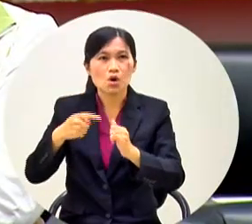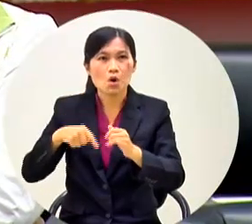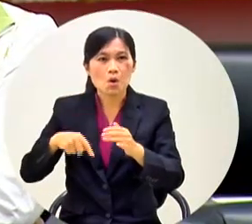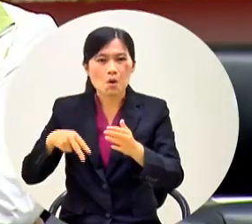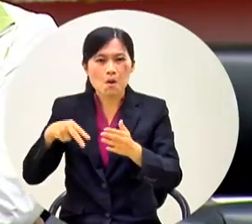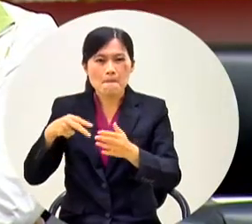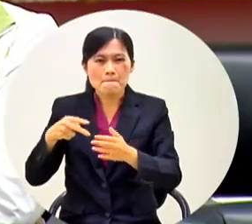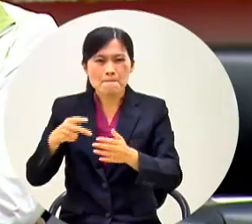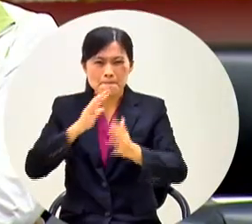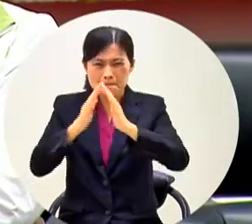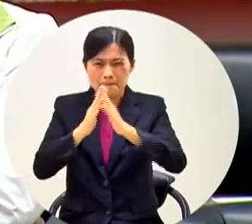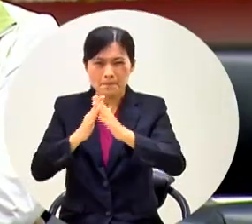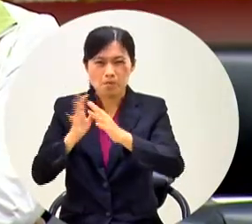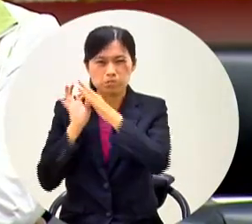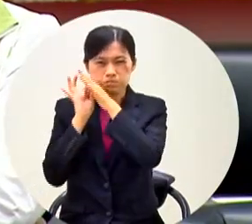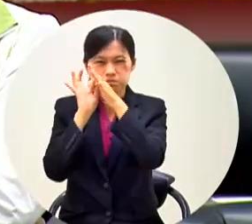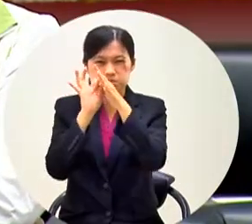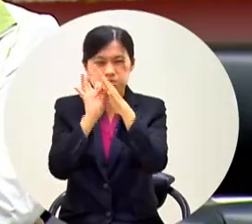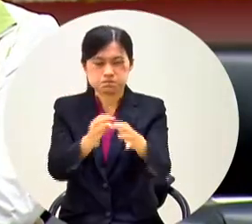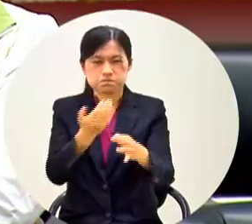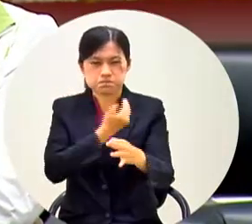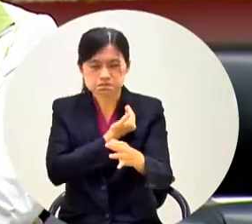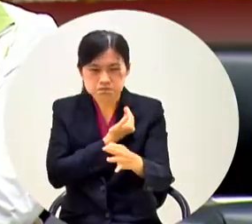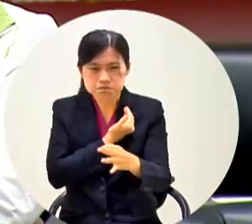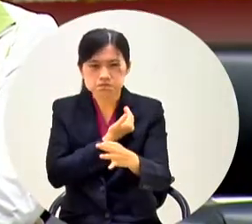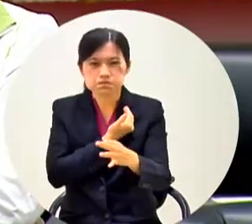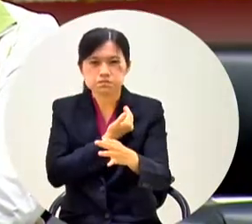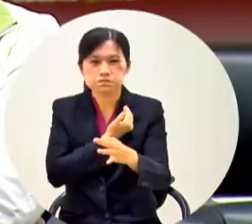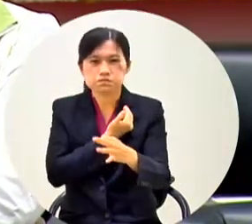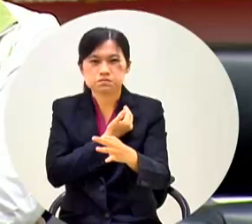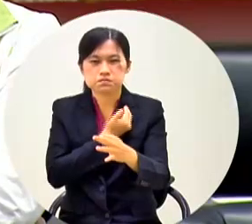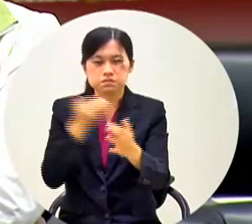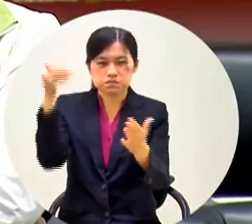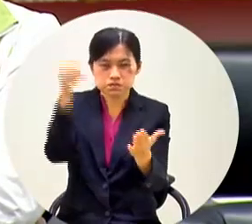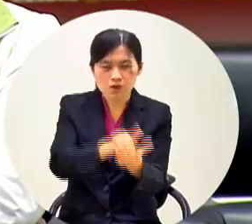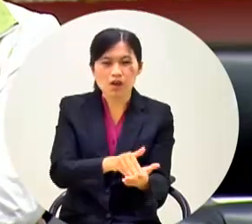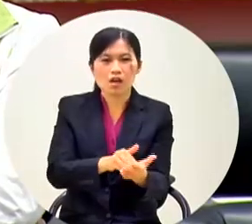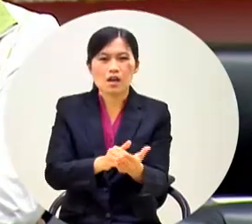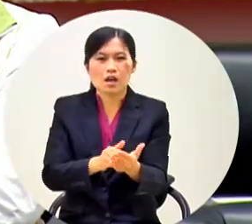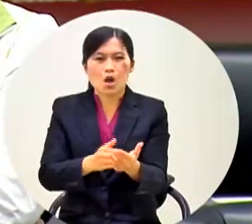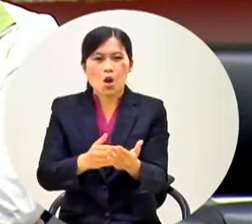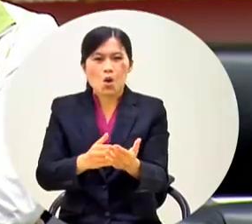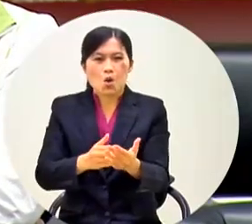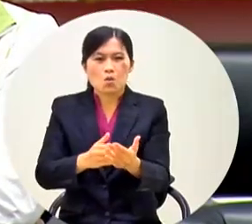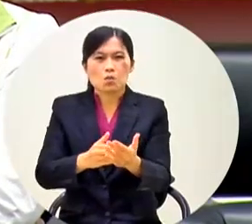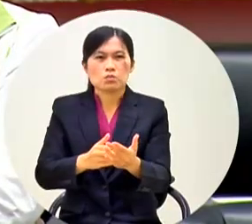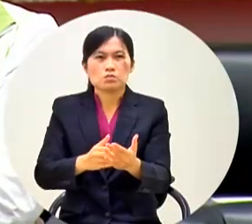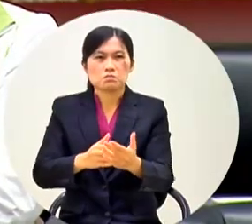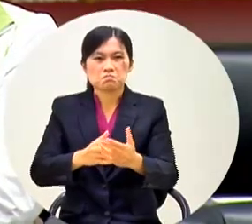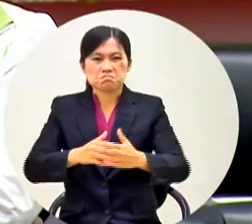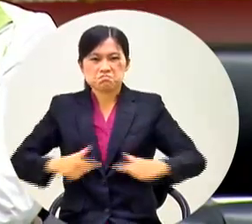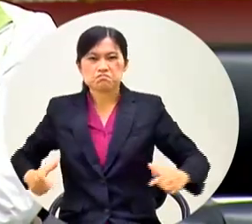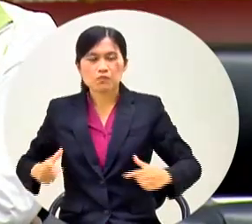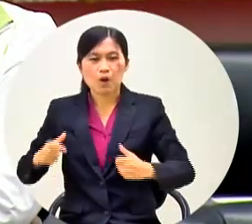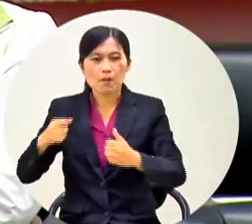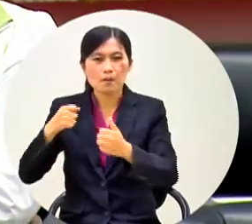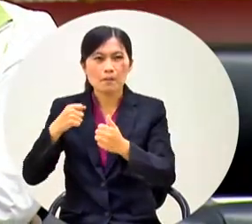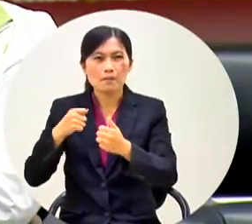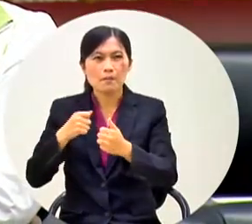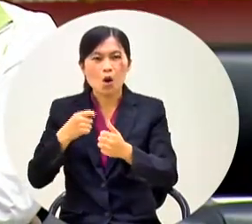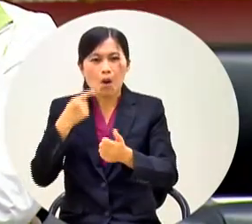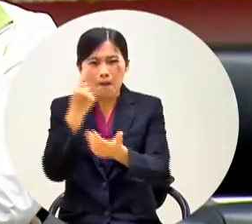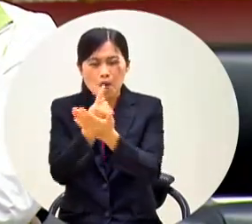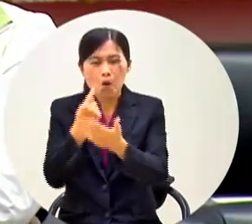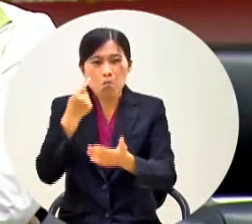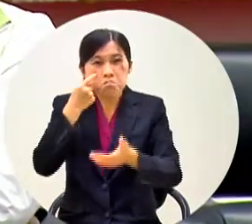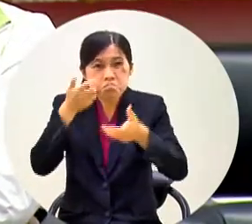我们会全力以赴，拼到底。因为我们重视的是每一票每一票选给我们，希望我们扮